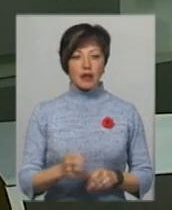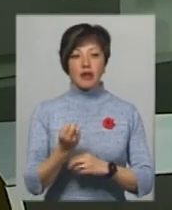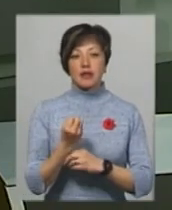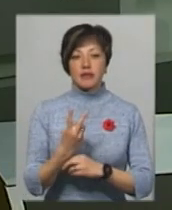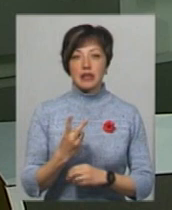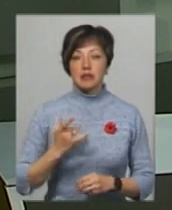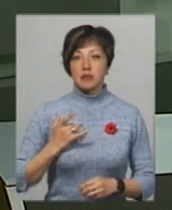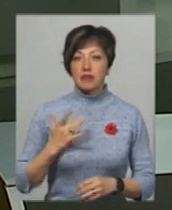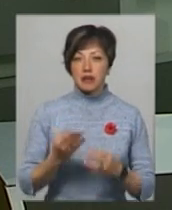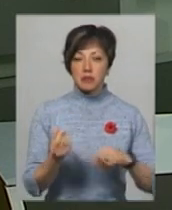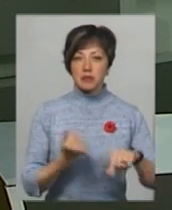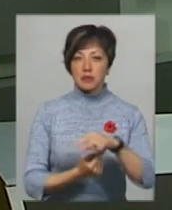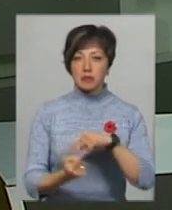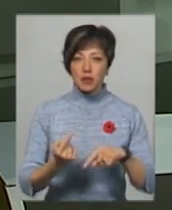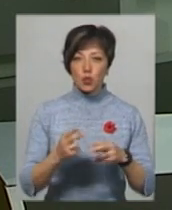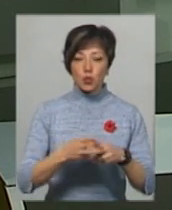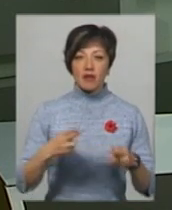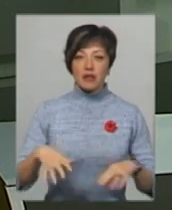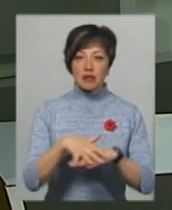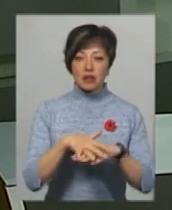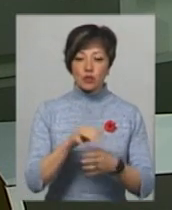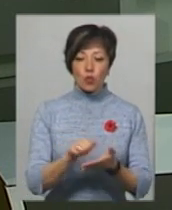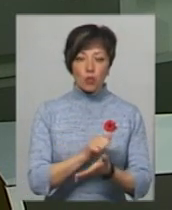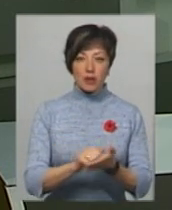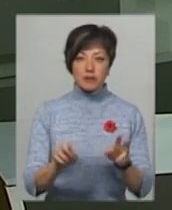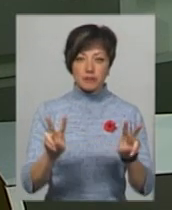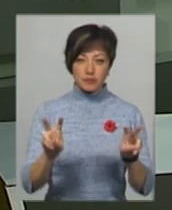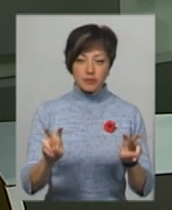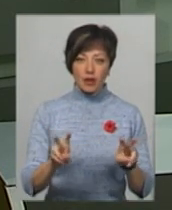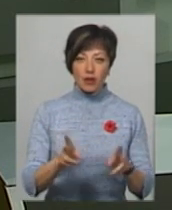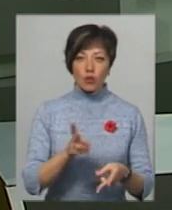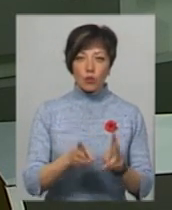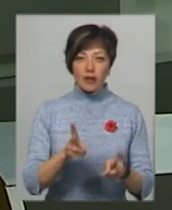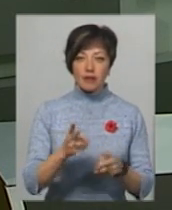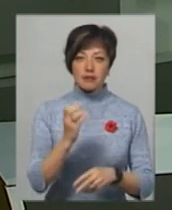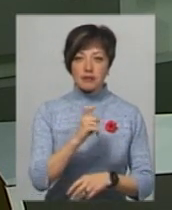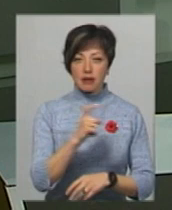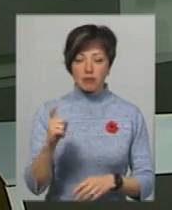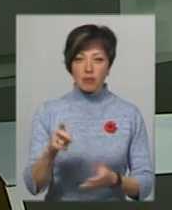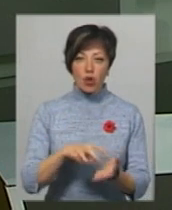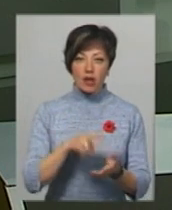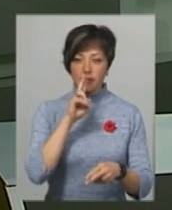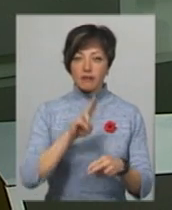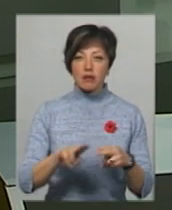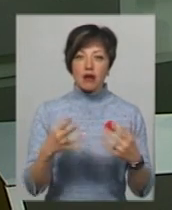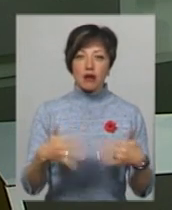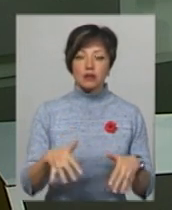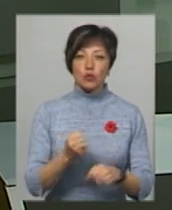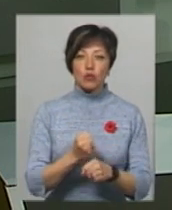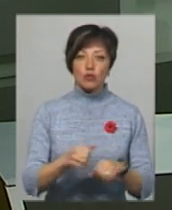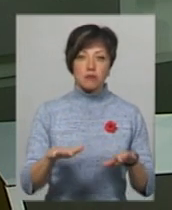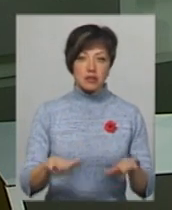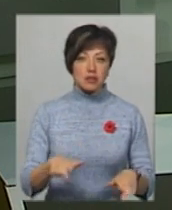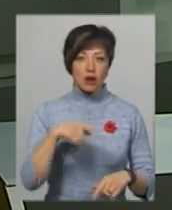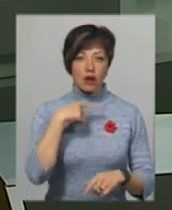12 приватних підприємців Донаєвецького ринку, який за документами зветься кулінарним цехом, бояться втратити робочі місця. Каже, один